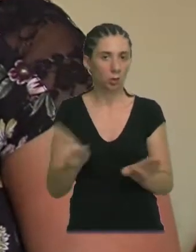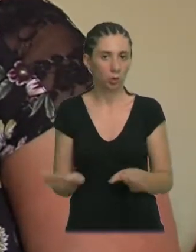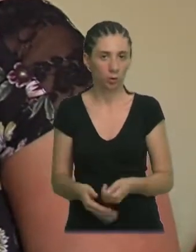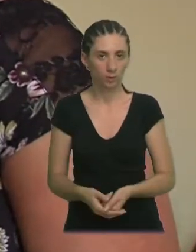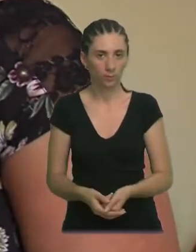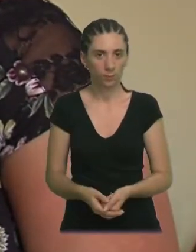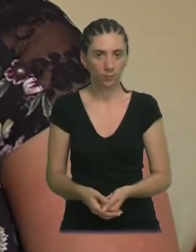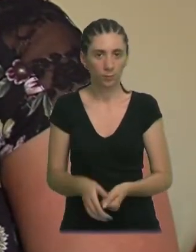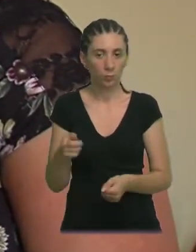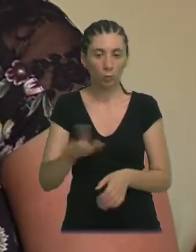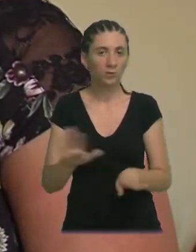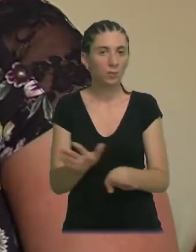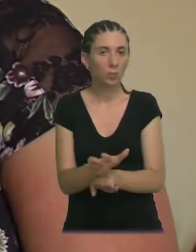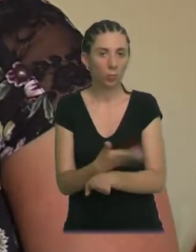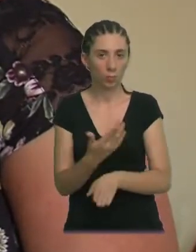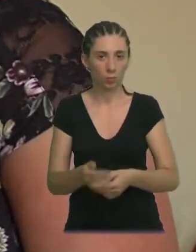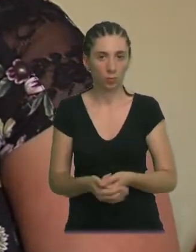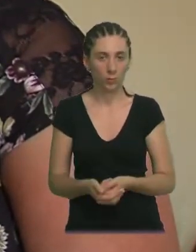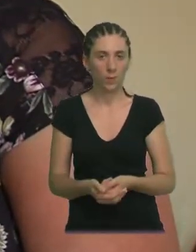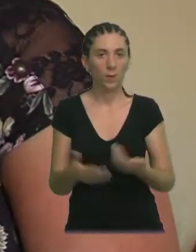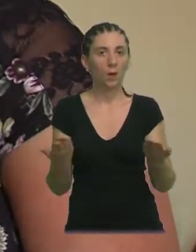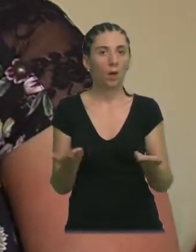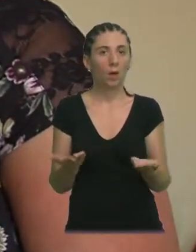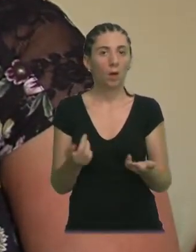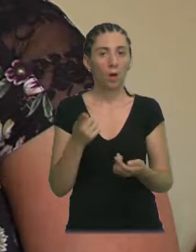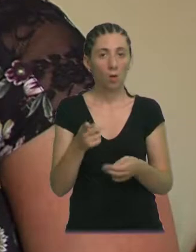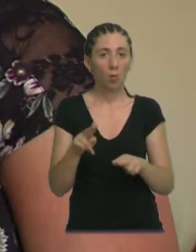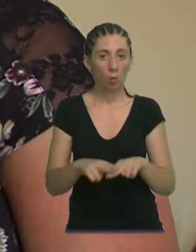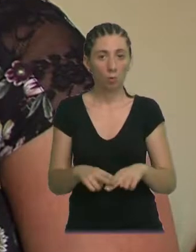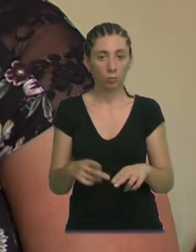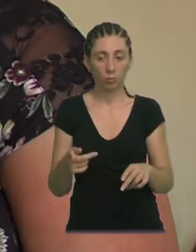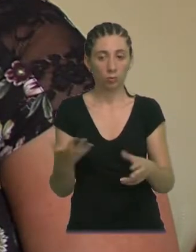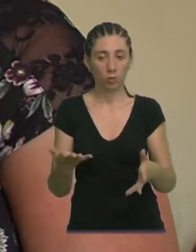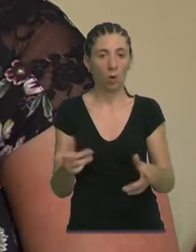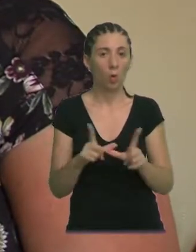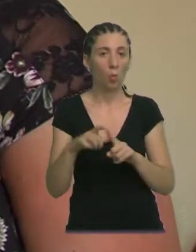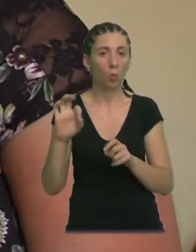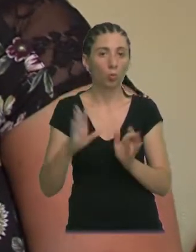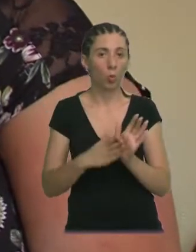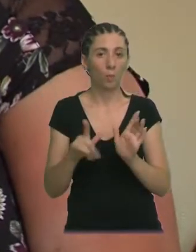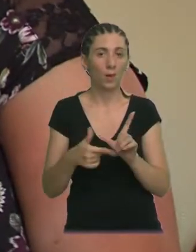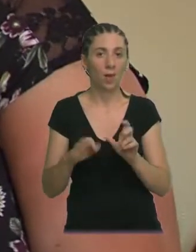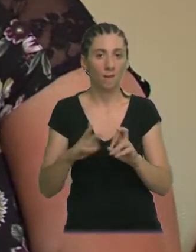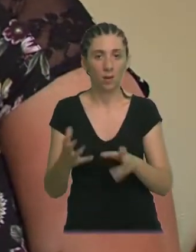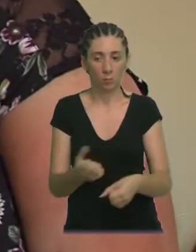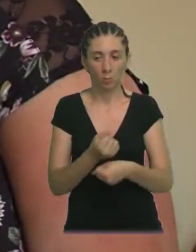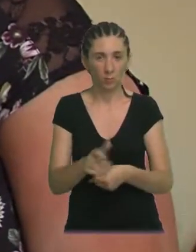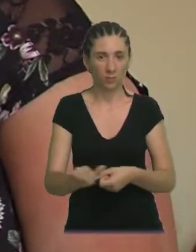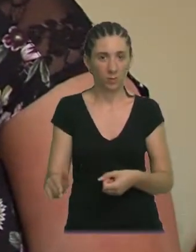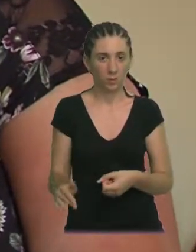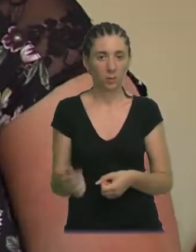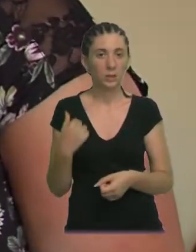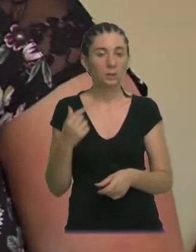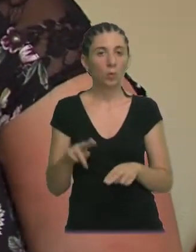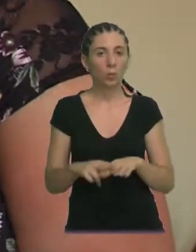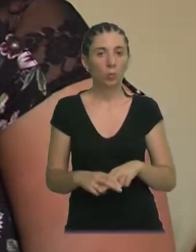to. To prođe. Kako to da ste se odlučili na udomljavanje? Pa joj, na